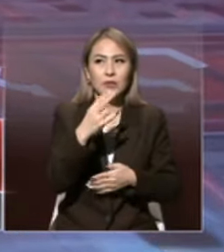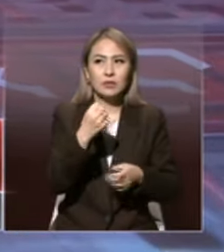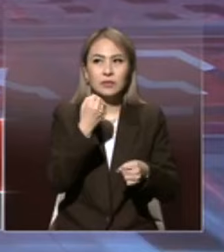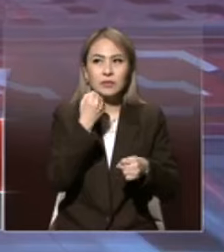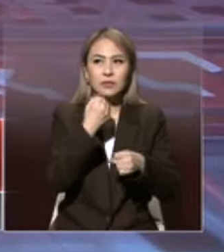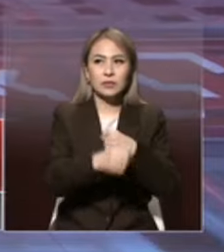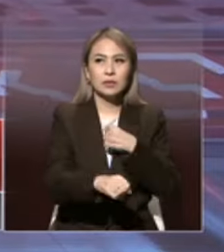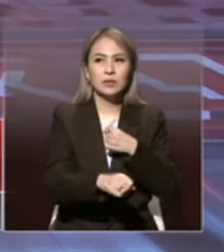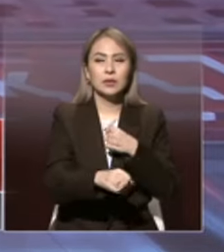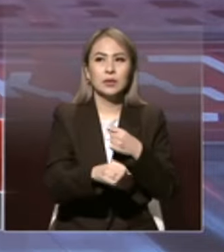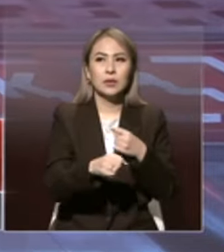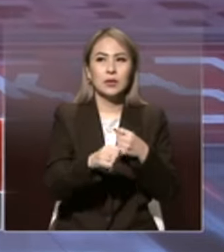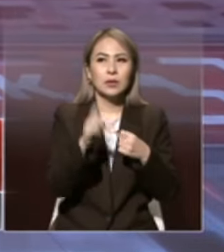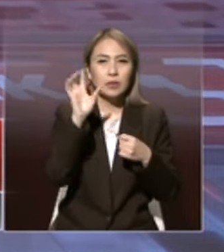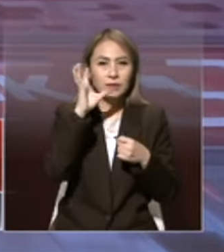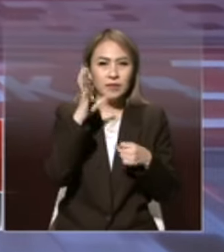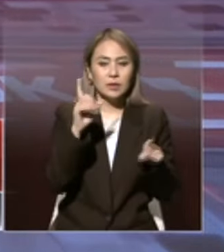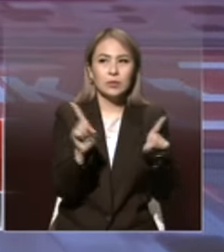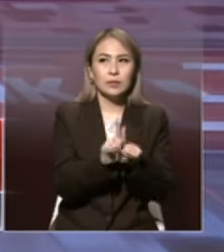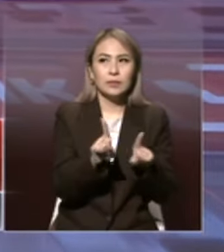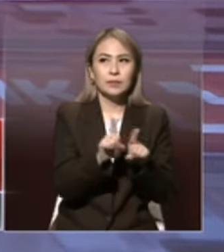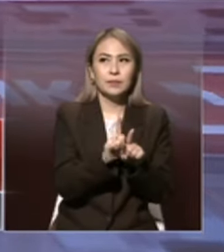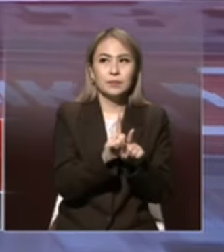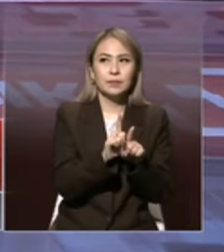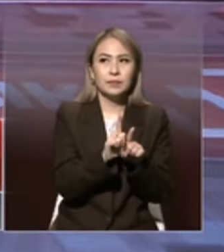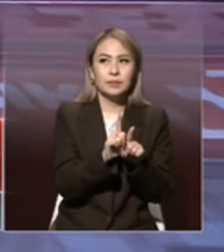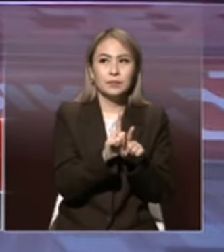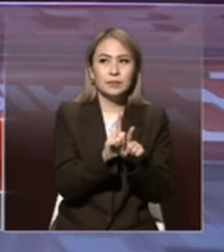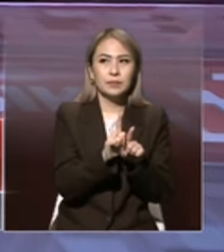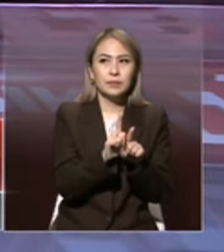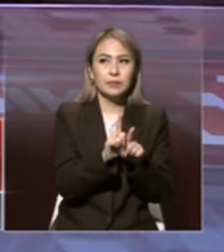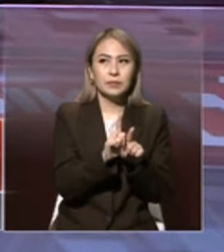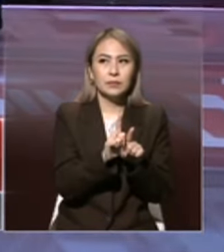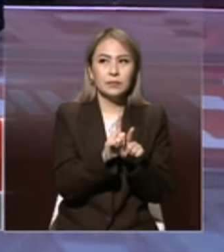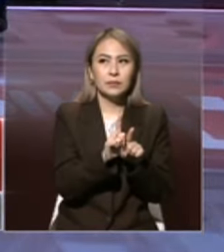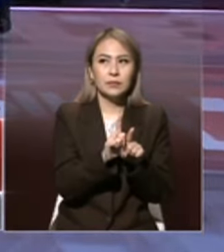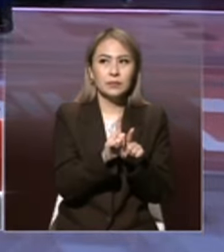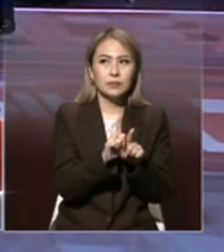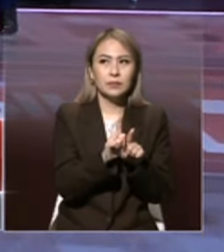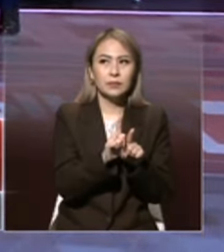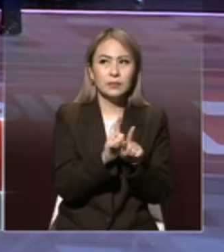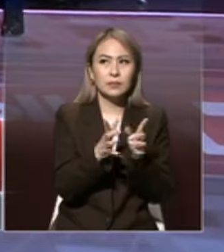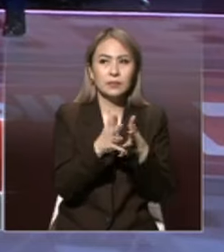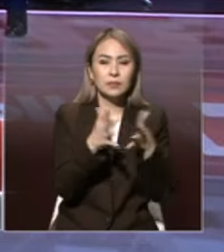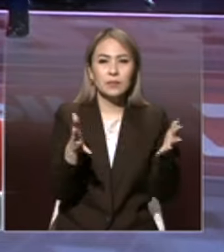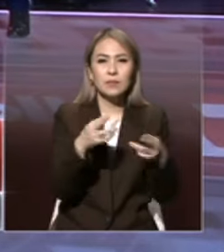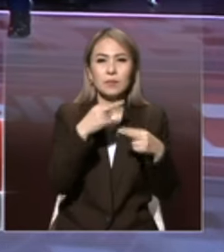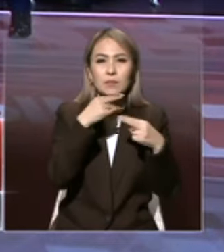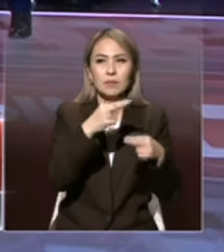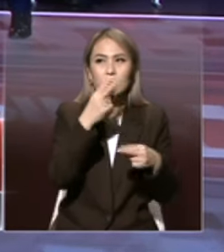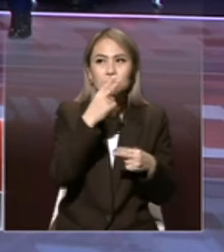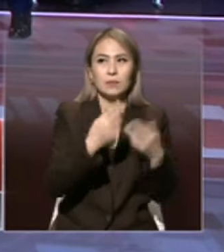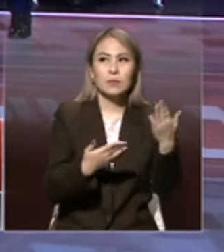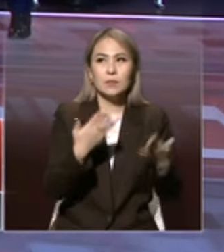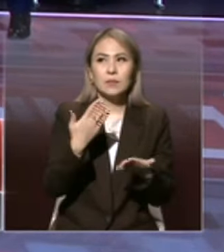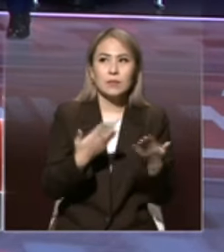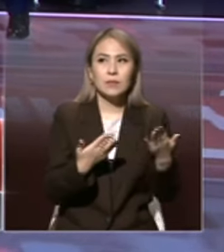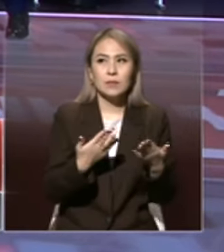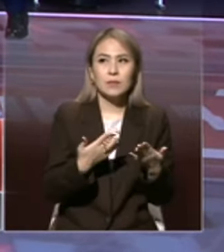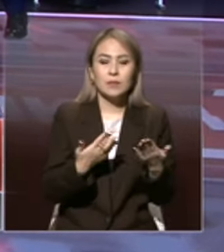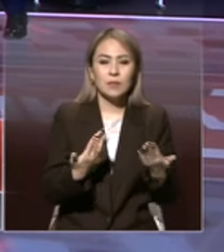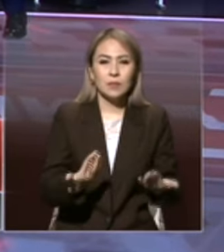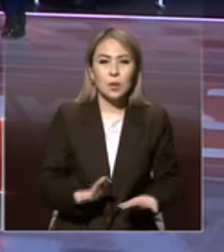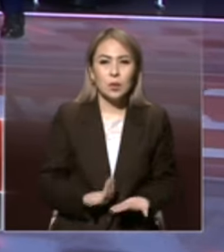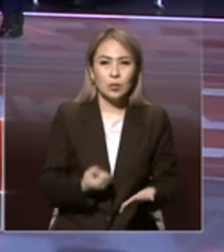неге келеді? Физикалық дайын психоэмоционалдықтан келеді. Физикалық тазалыққа көбінесе мән береді. Олай болмай қалған жағдайда өмір